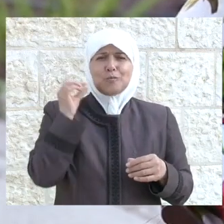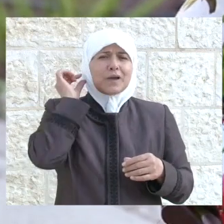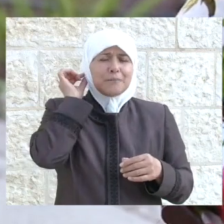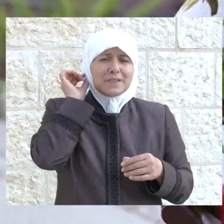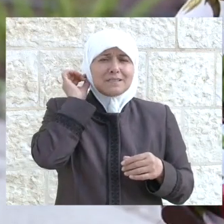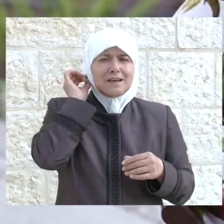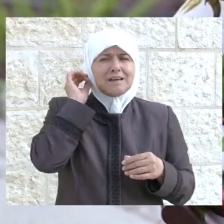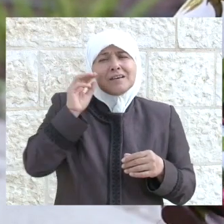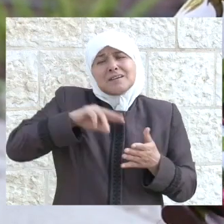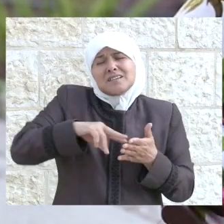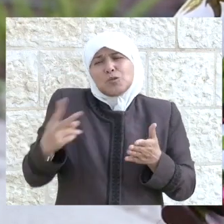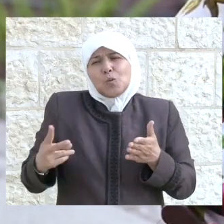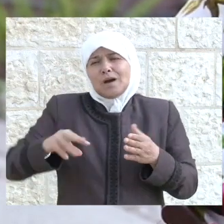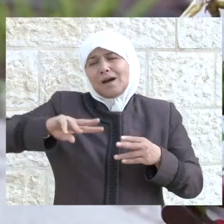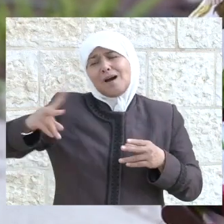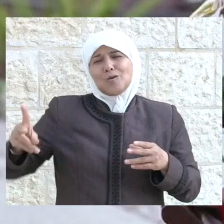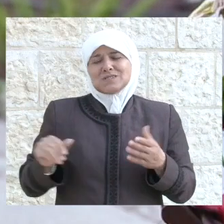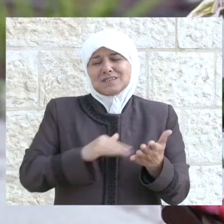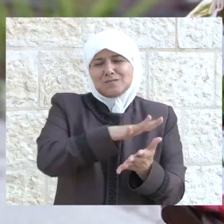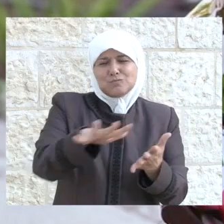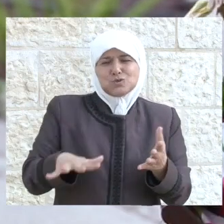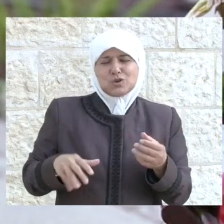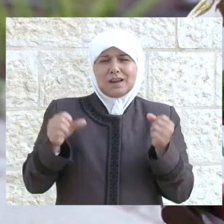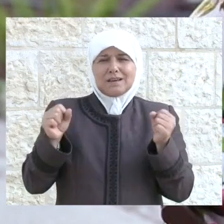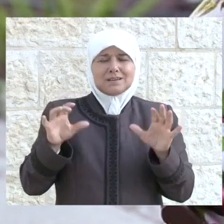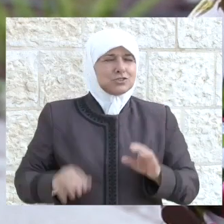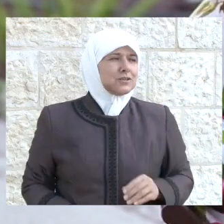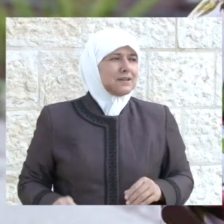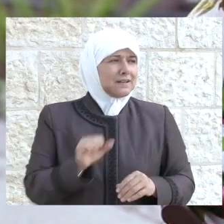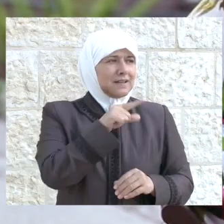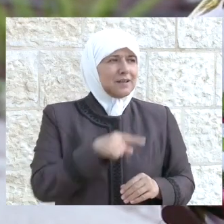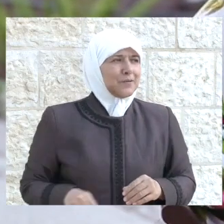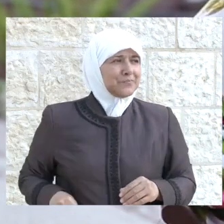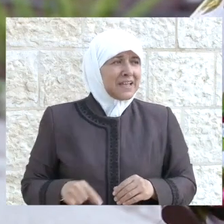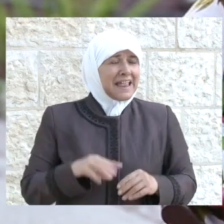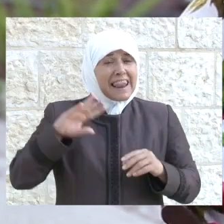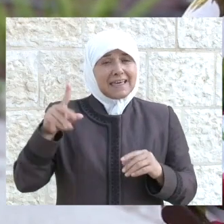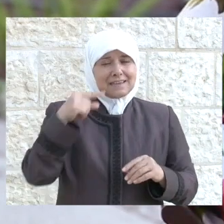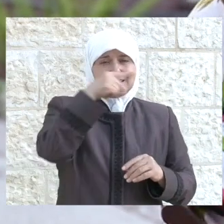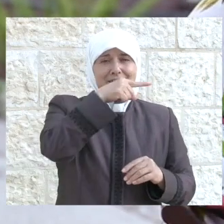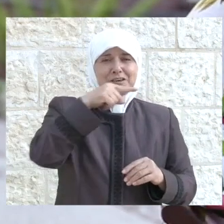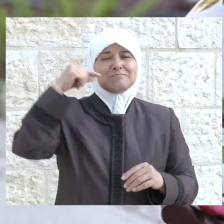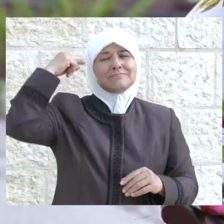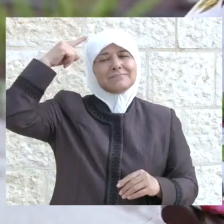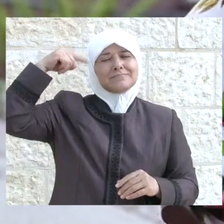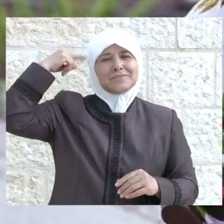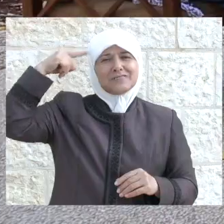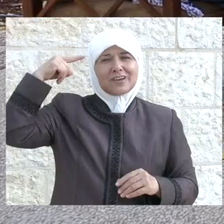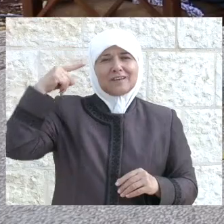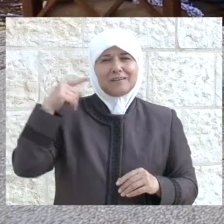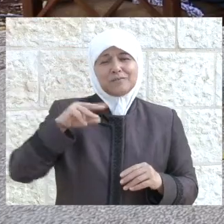أول ما شافت الإصرار والهمة اللي أنا فيها بدي أوصل وبدي أتسلق الجبل كانت جدا